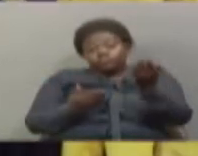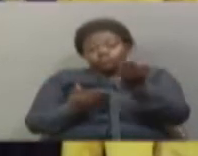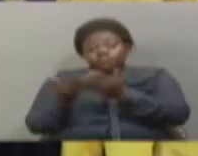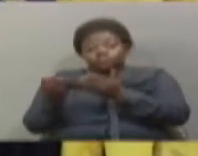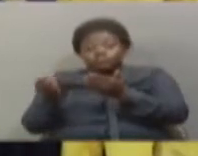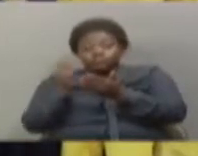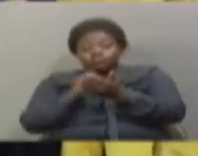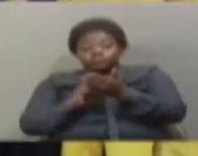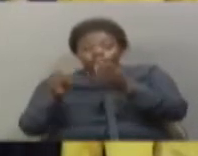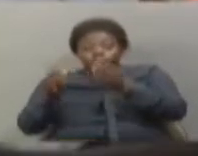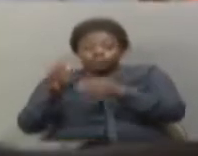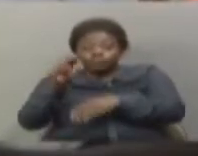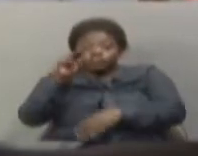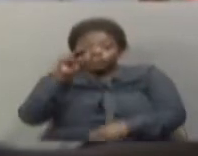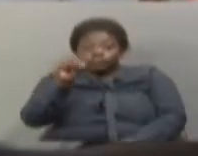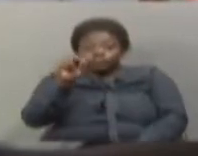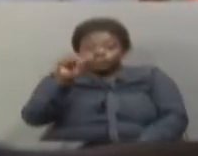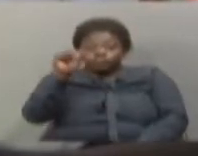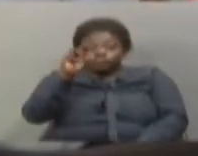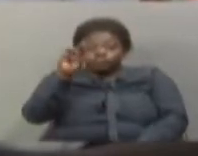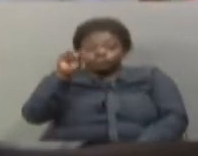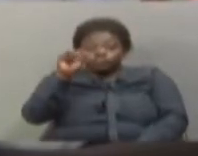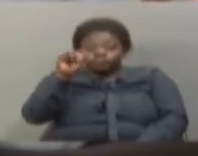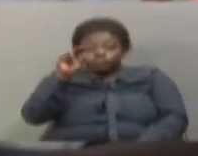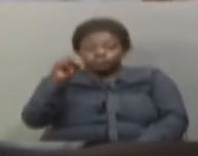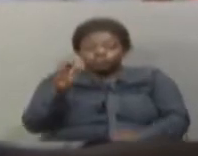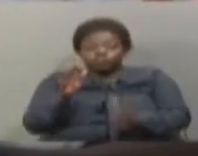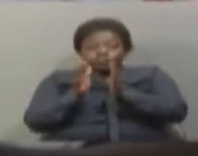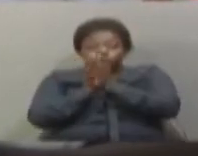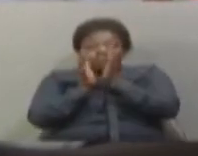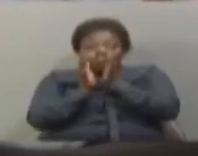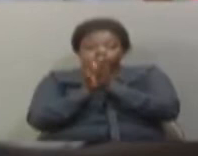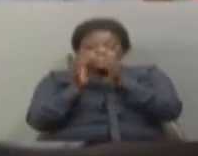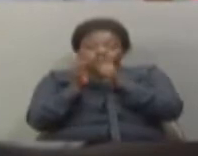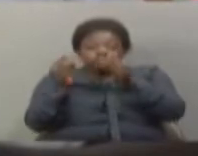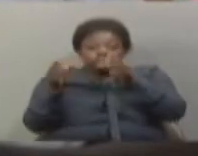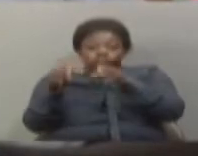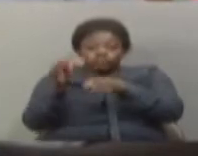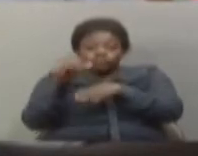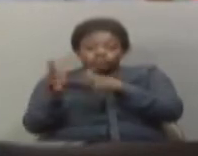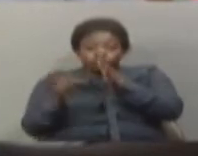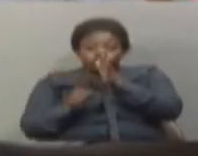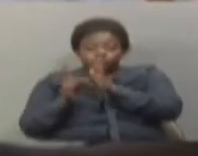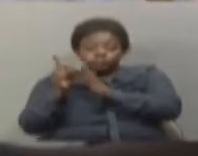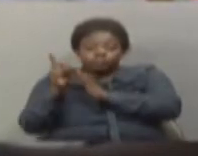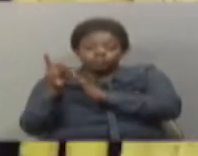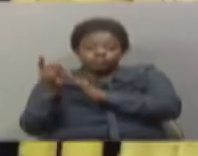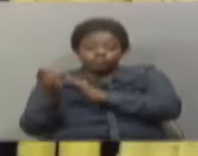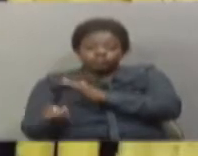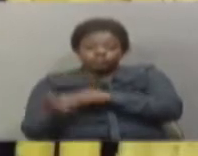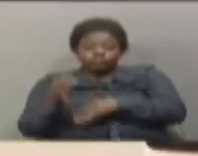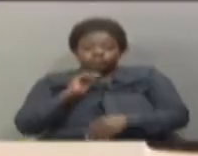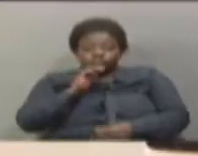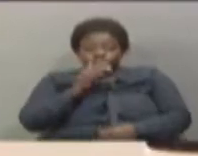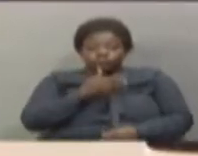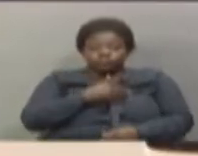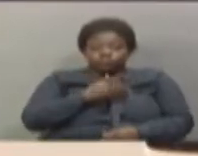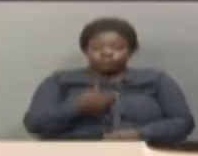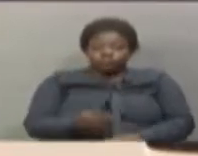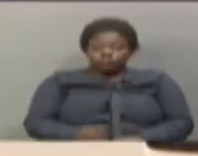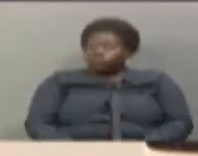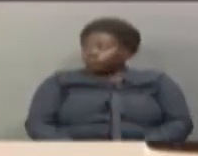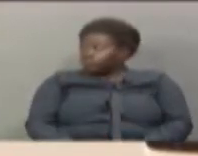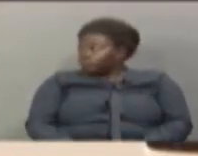Omwandisi w'ekibiina kino n'esiima kami yati atubulidde ku ky'okutandikawo ekibiina kino muli okulaakulanya abakyala